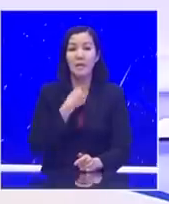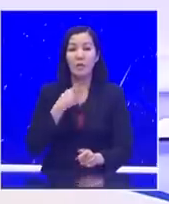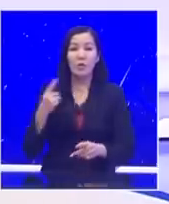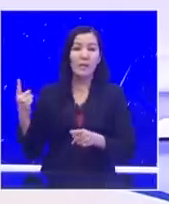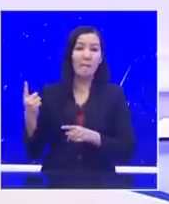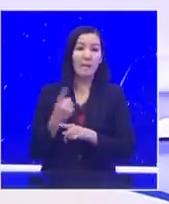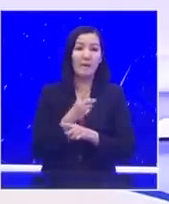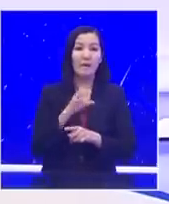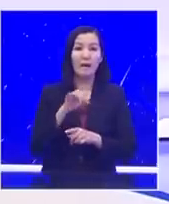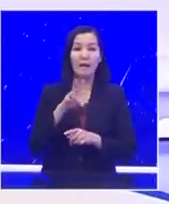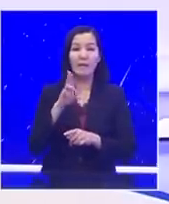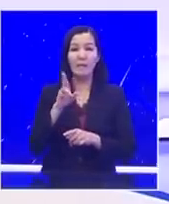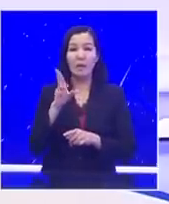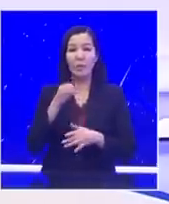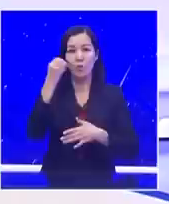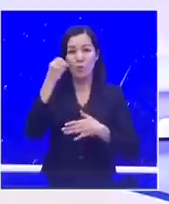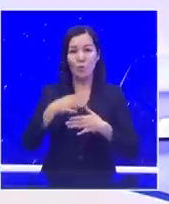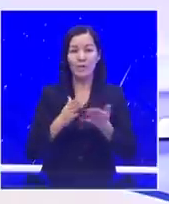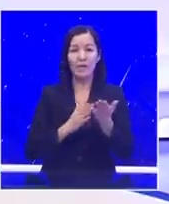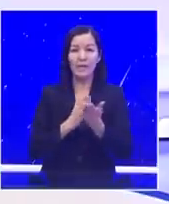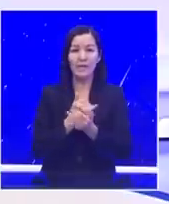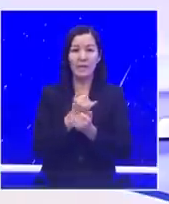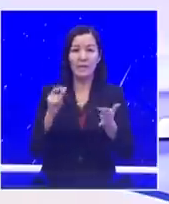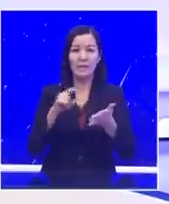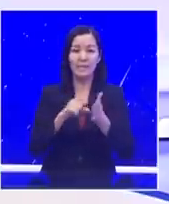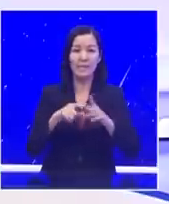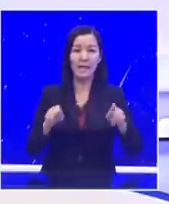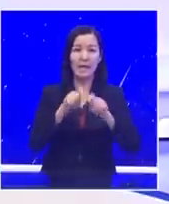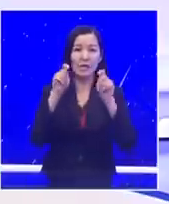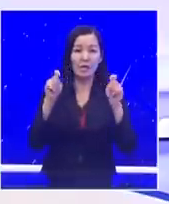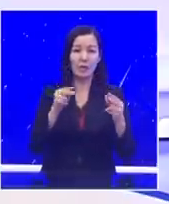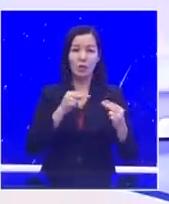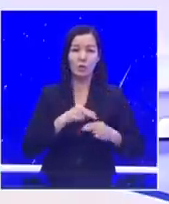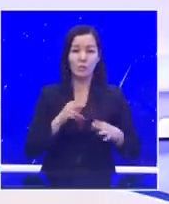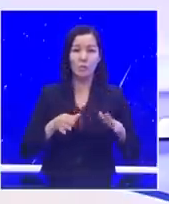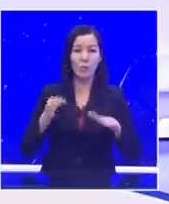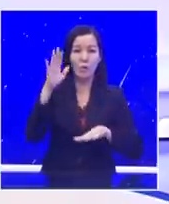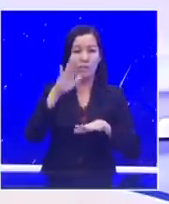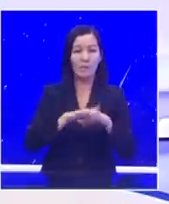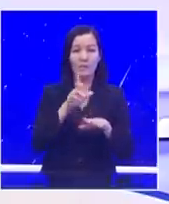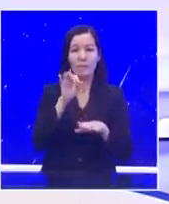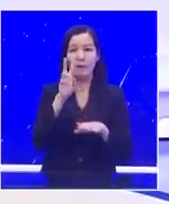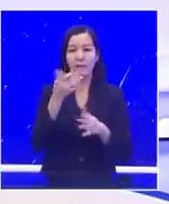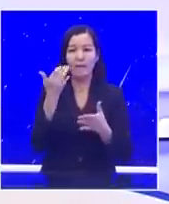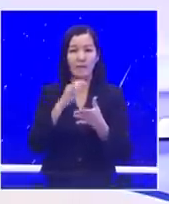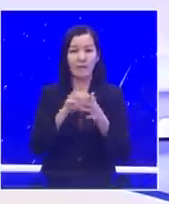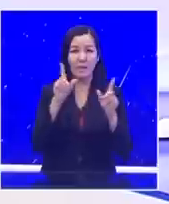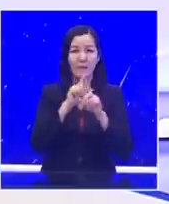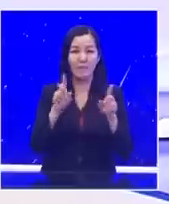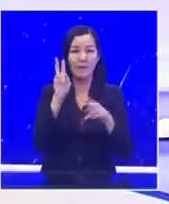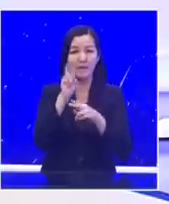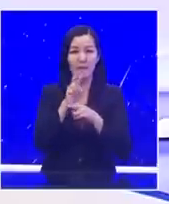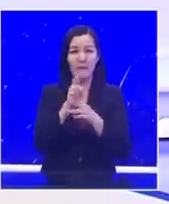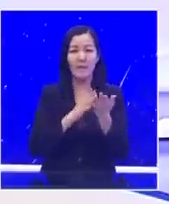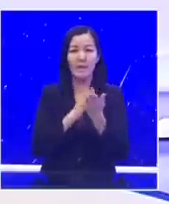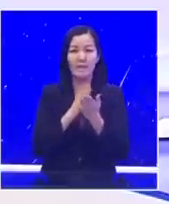Талдықорғанда алғаш рет антикор орталығы сервисті кеңсесі ашылды. Оның жұмысымен өңір басшысы Амандық Баталов танысты. Ғимаратты аралап,